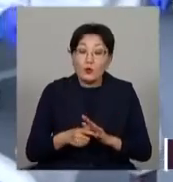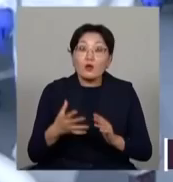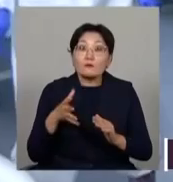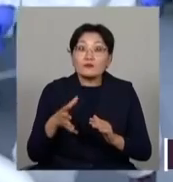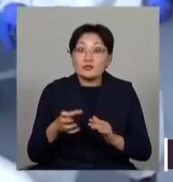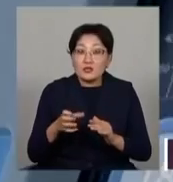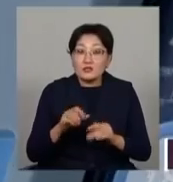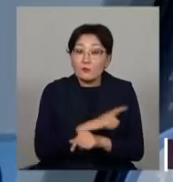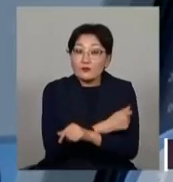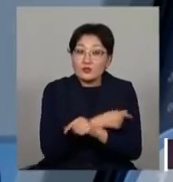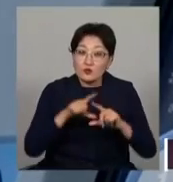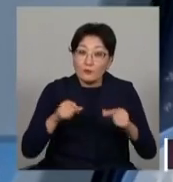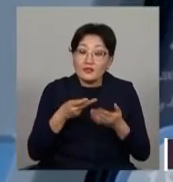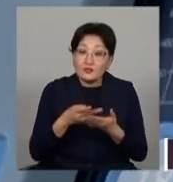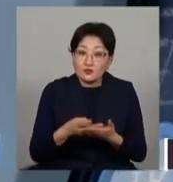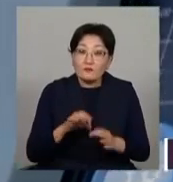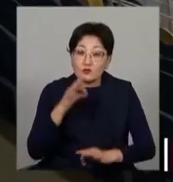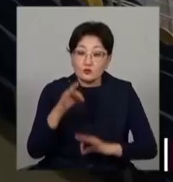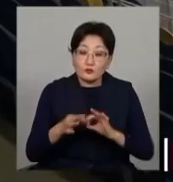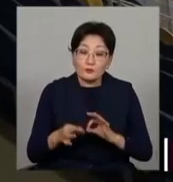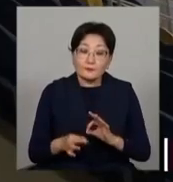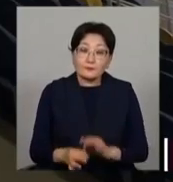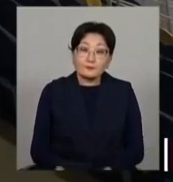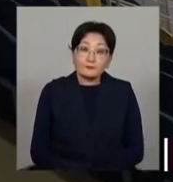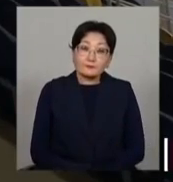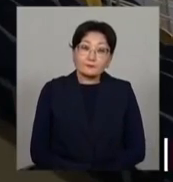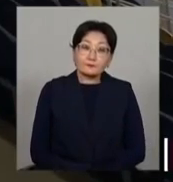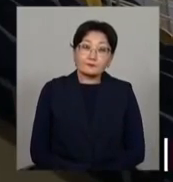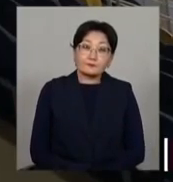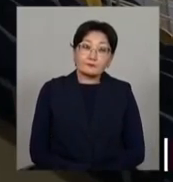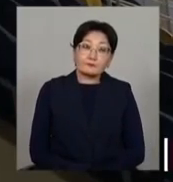до 500 госпитализаций в сутки. Денис Земцов, Арсен Сандыбаев, телеканал «Алмата».